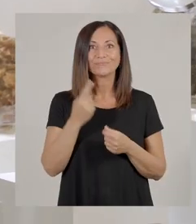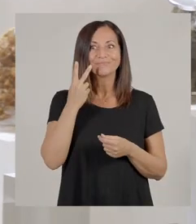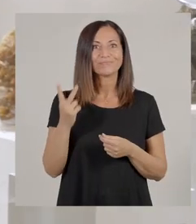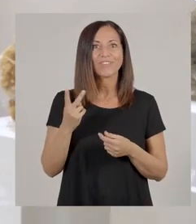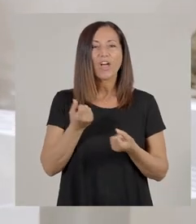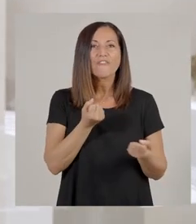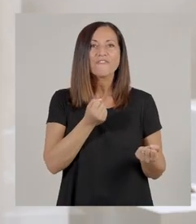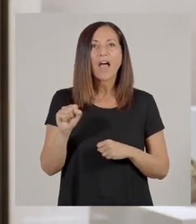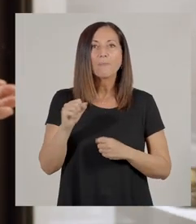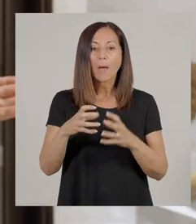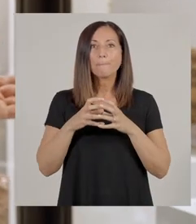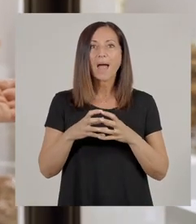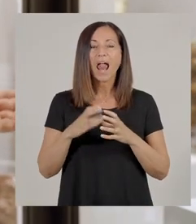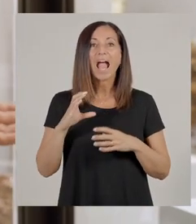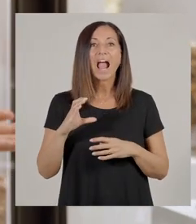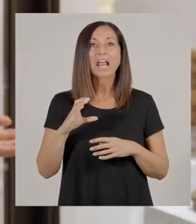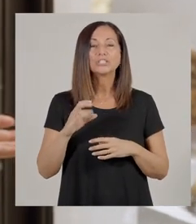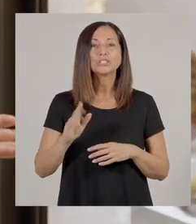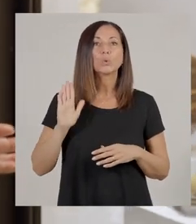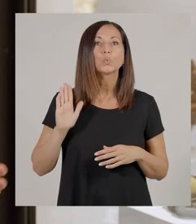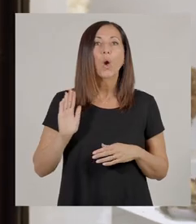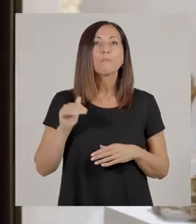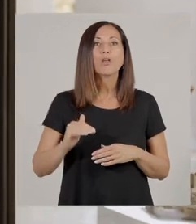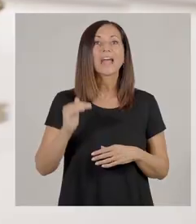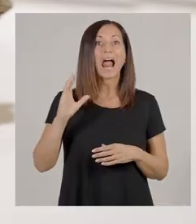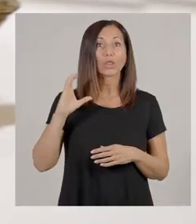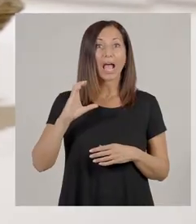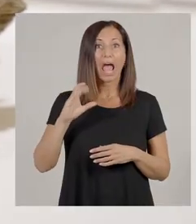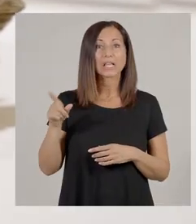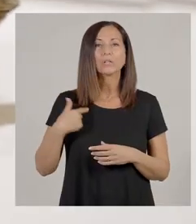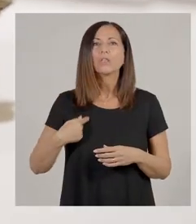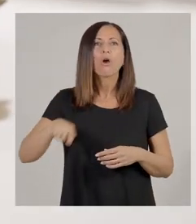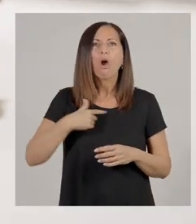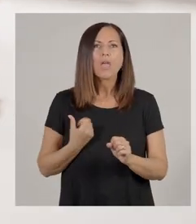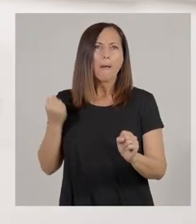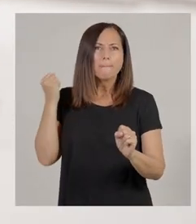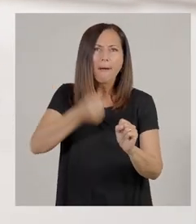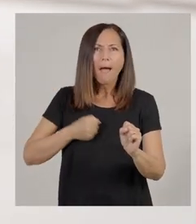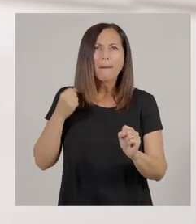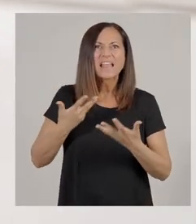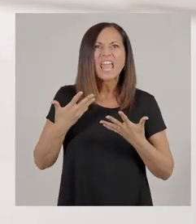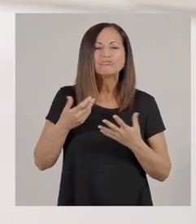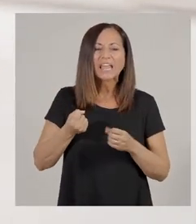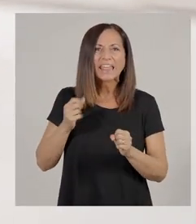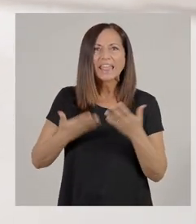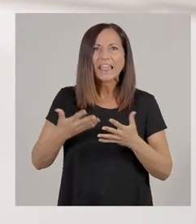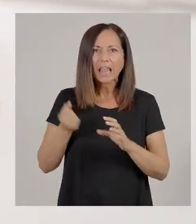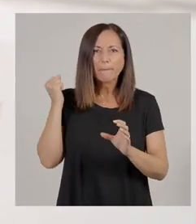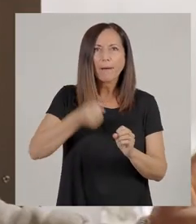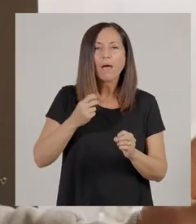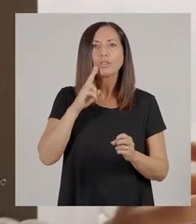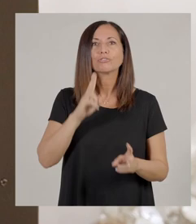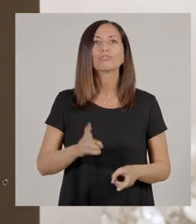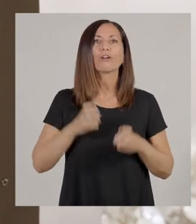famosa palla che io chiamo palla di calcite di Montalto di Castro. E con le mazze da 10 kg si spaccava il basalto per